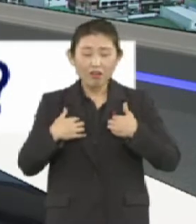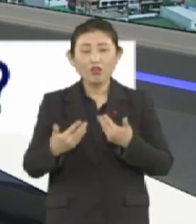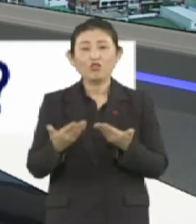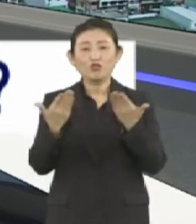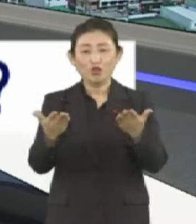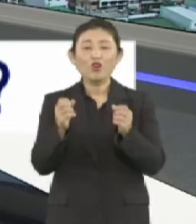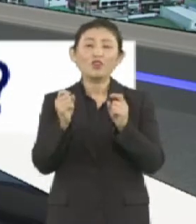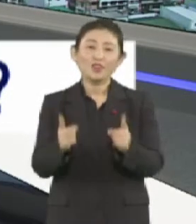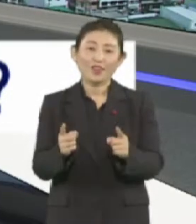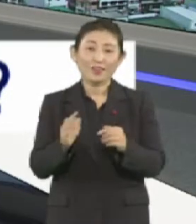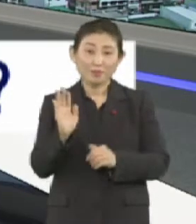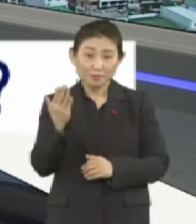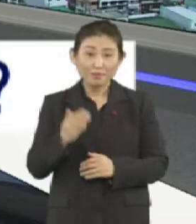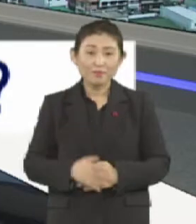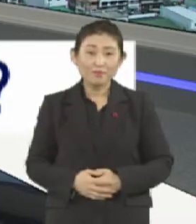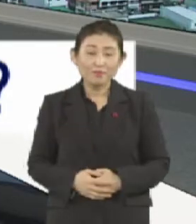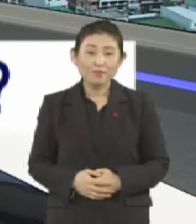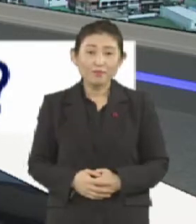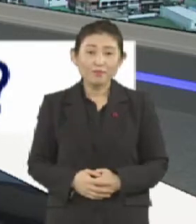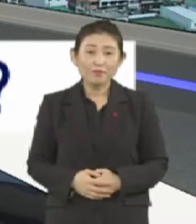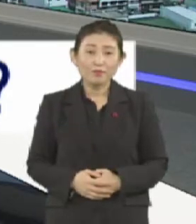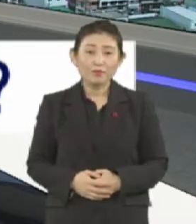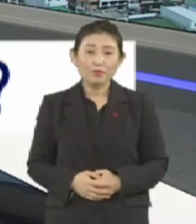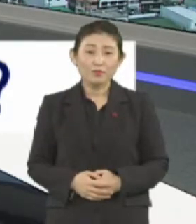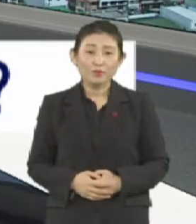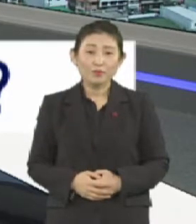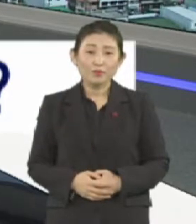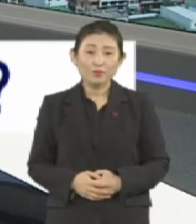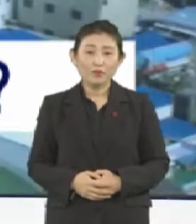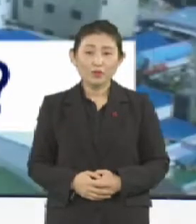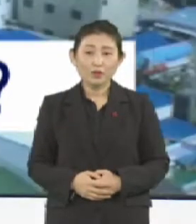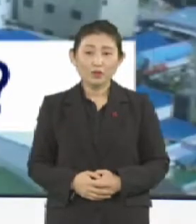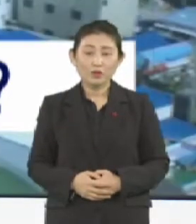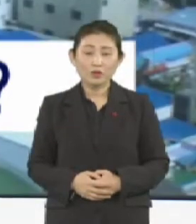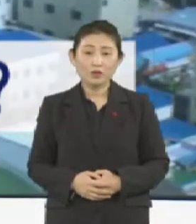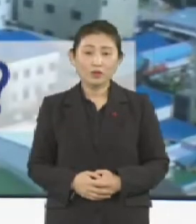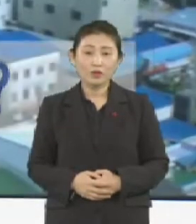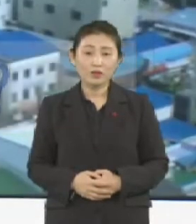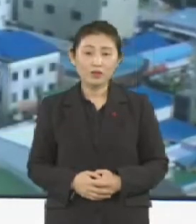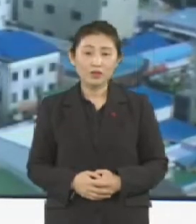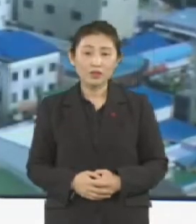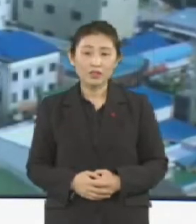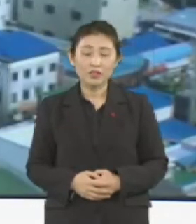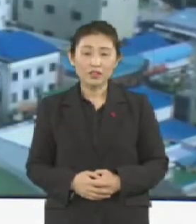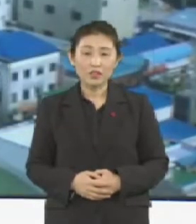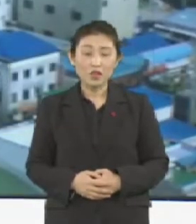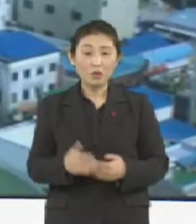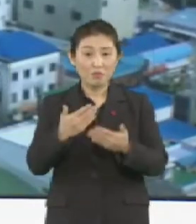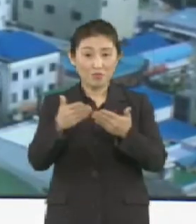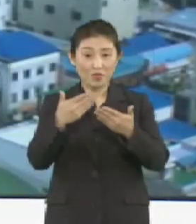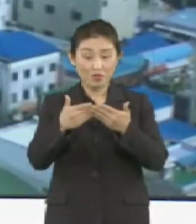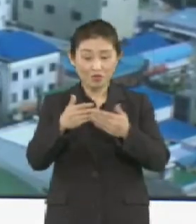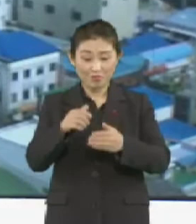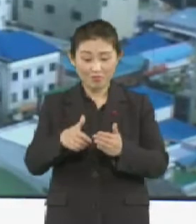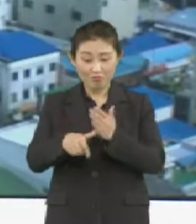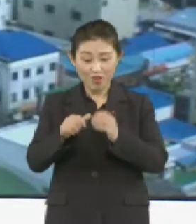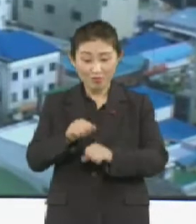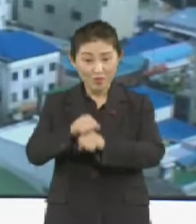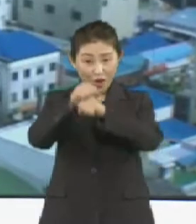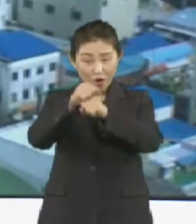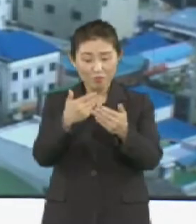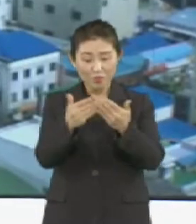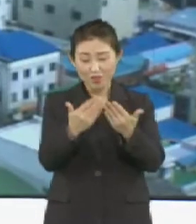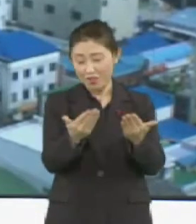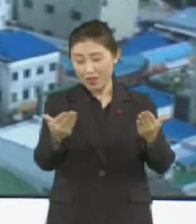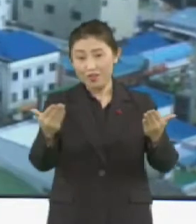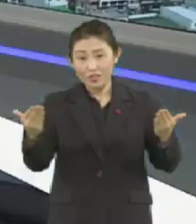향유의 기회도 제공될 것으로 봅니다. 한 발 더 나아가서 도청사가 이렇게 현대미술관으로 활용이 되면 그